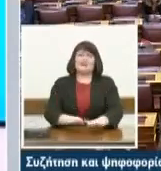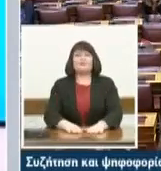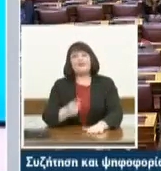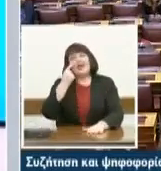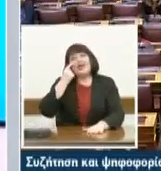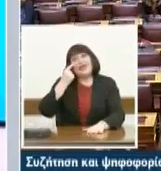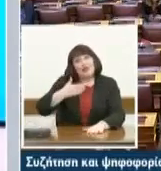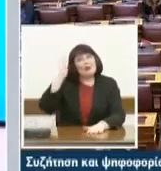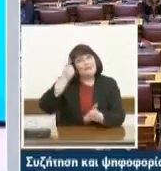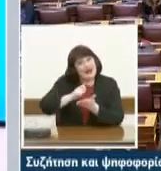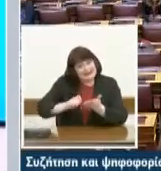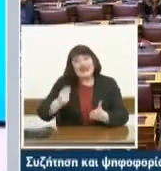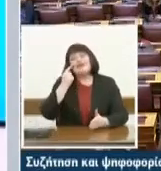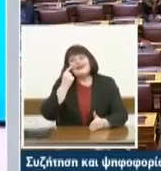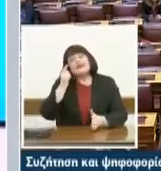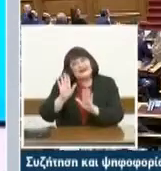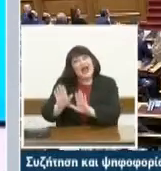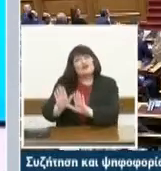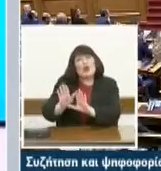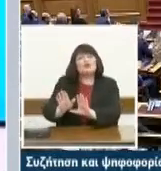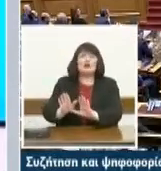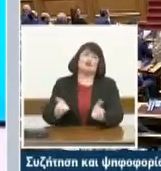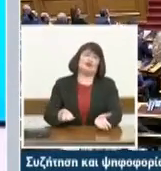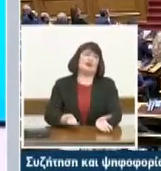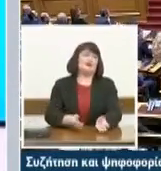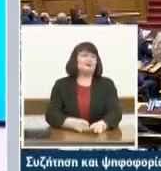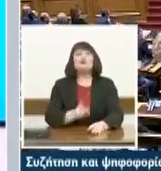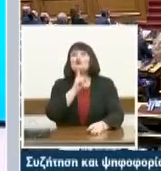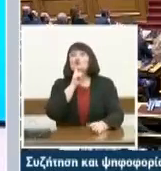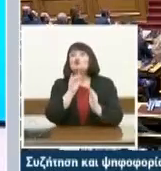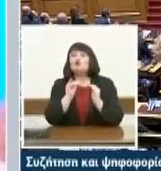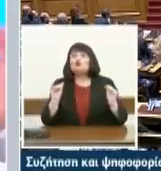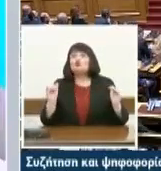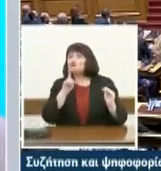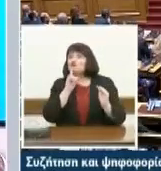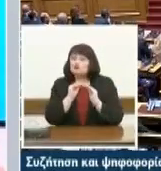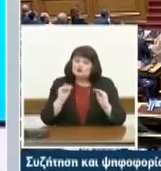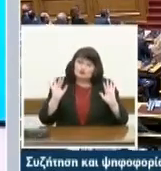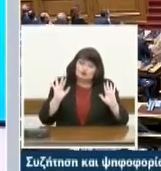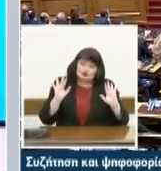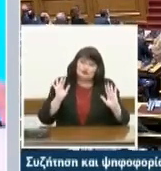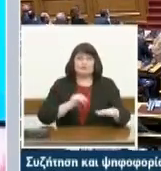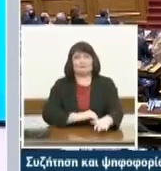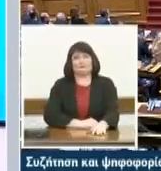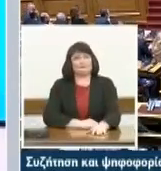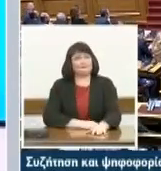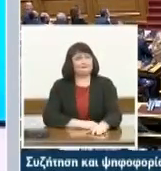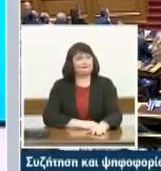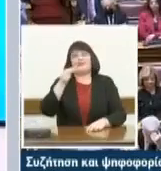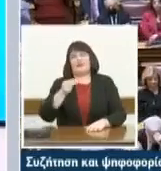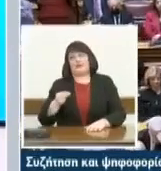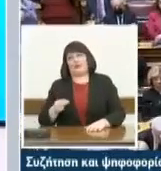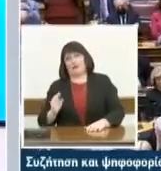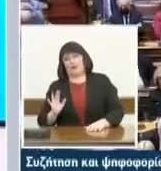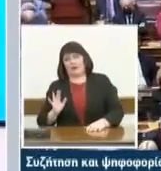εντοπιότητα. Είναι, η κυρία Δούση κάνει εκλογική εκστρατεία τώρα εδώ. Ανατολική Αττική, εδώ δίπλα. Στην καφετέρια. Ο κύριος Σταμάτης είναι επικρατής. Ο καθένας